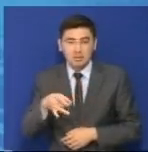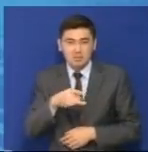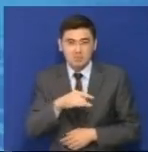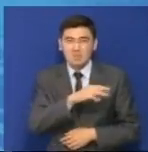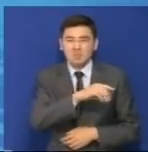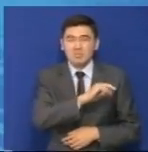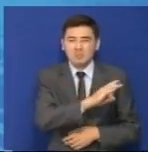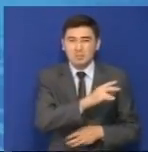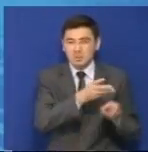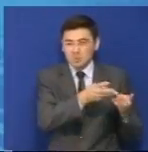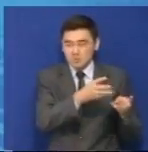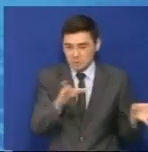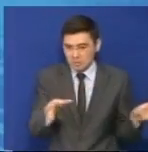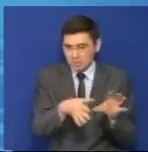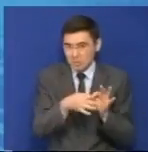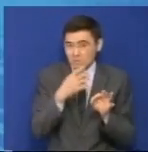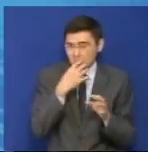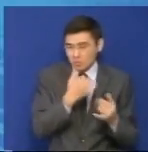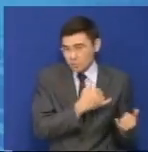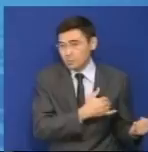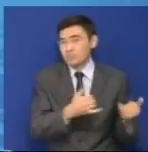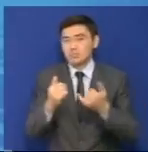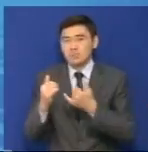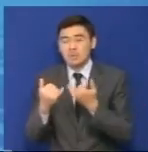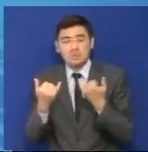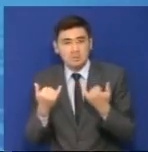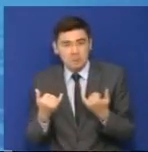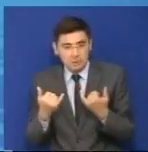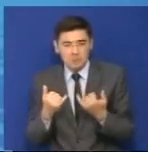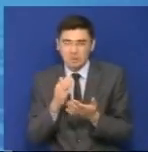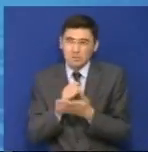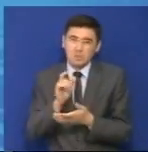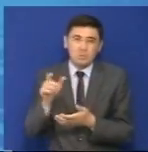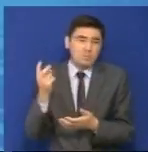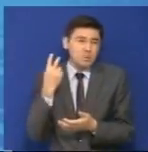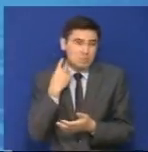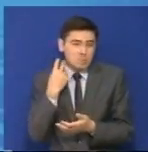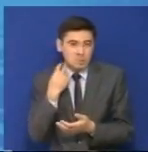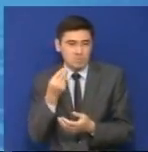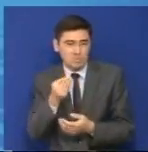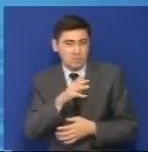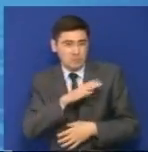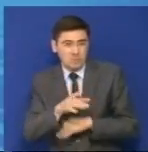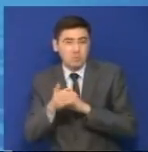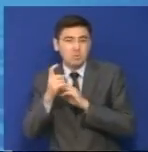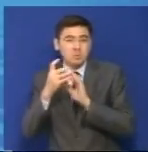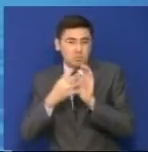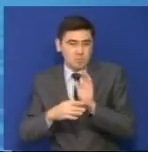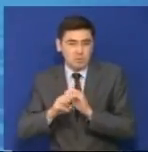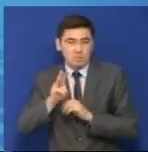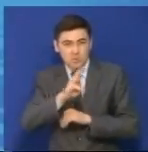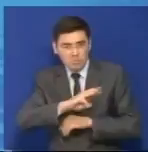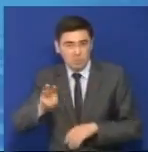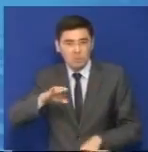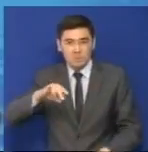қазандығына қосылды. Жылу маусымы қарқынды басталғанымен қала бойынша жылуға төлемегендердің дебиторлық қарызы 193 миллион